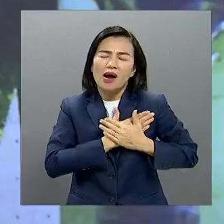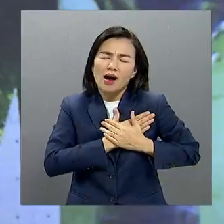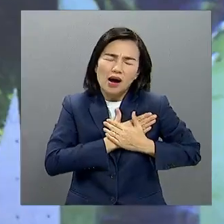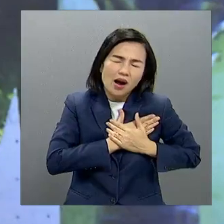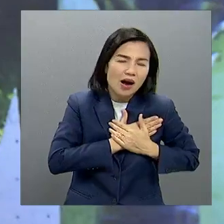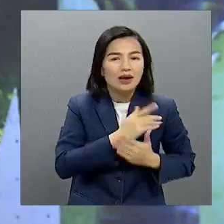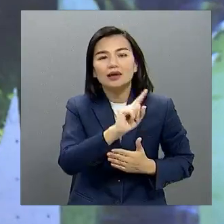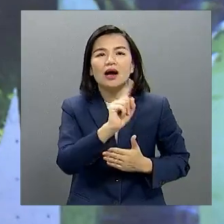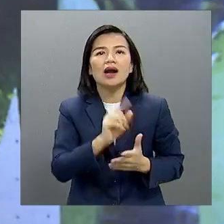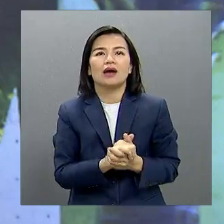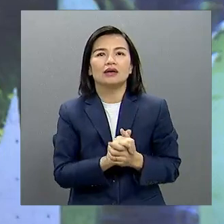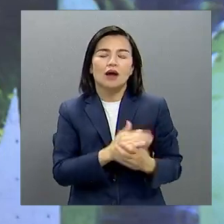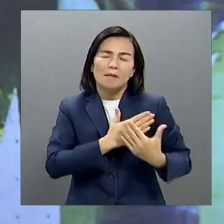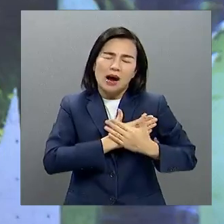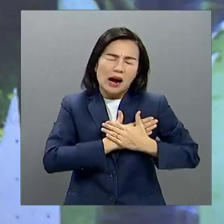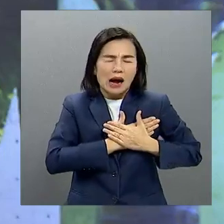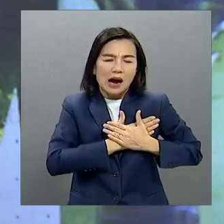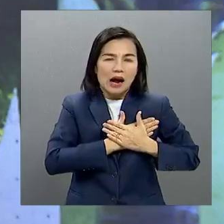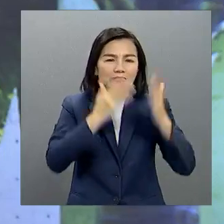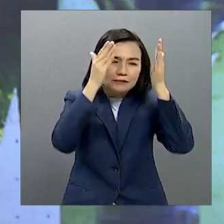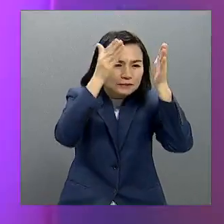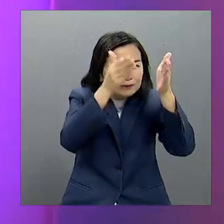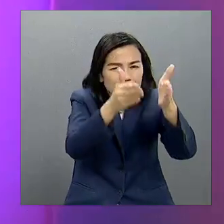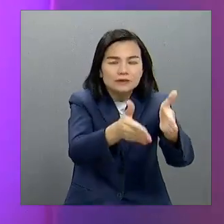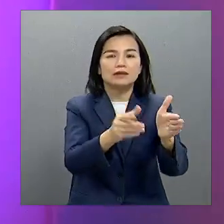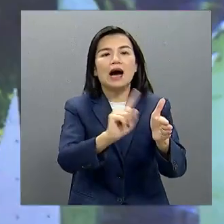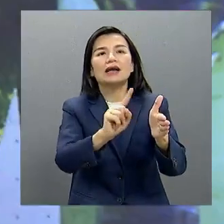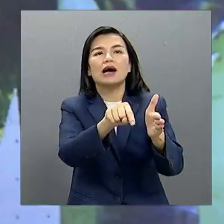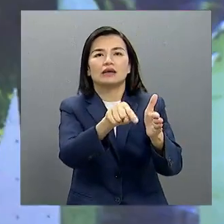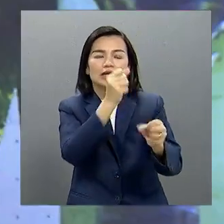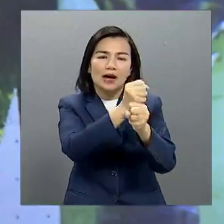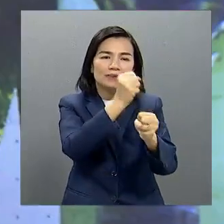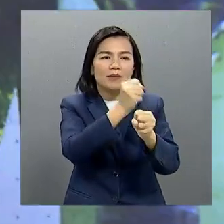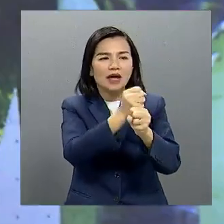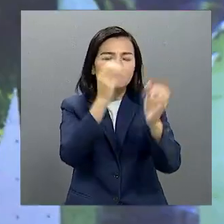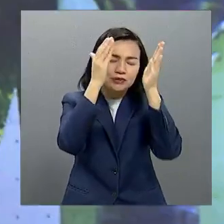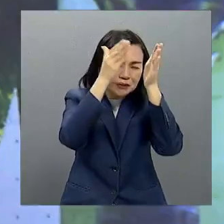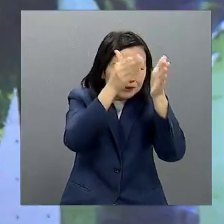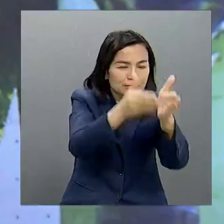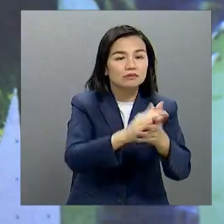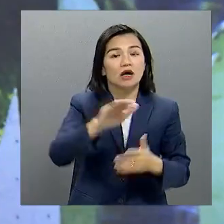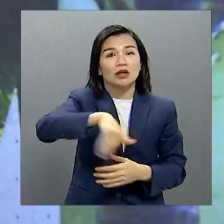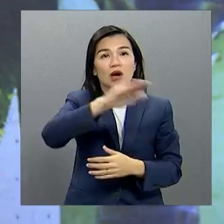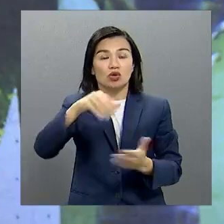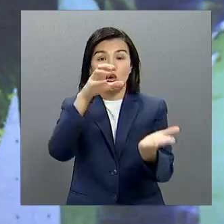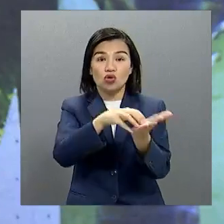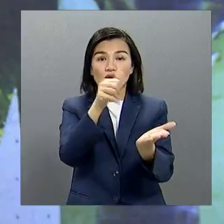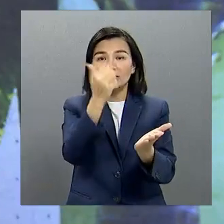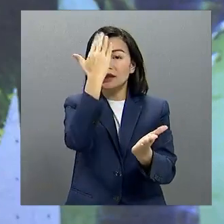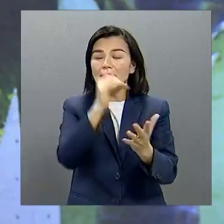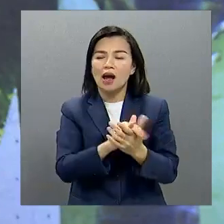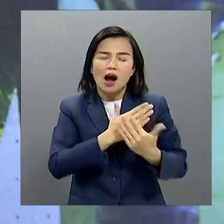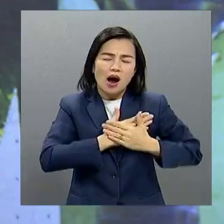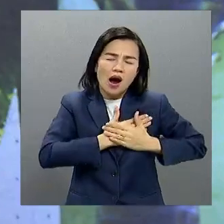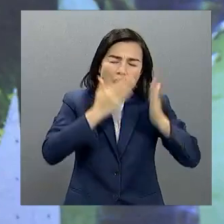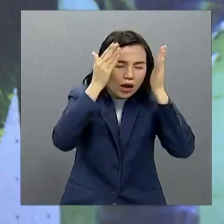แพชชั่นแพชชั่นหมายความว ่าความหลงไหล ความหลงไหลในสิ่งที่ทำซึ่งเราถือว่าโชคดีมากนะคะเพราะว่าได้อยู่กับสิ่งที่หลงไหลอยู่กับสิ่ง